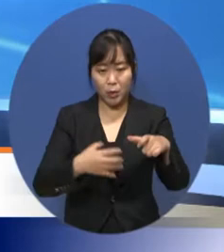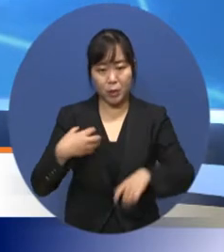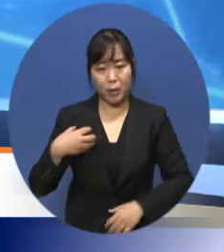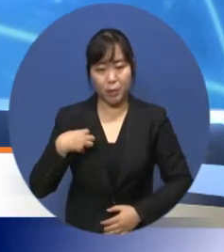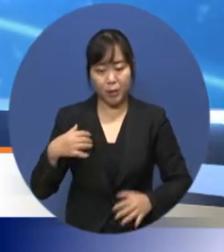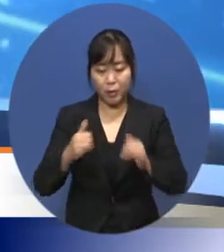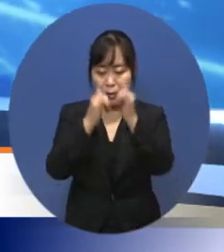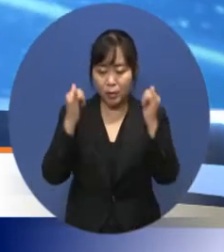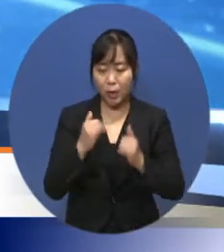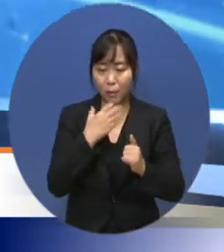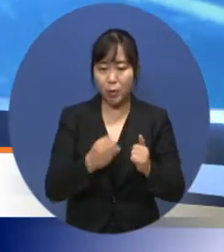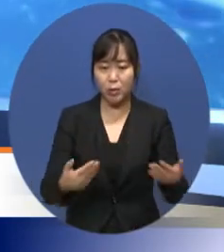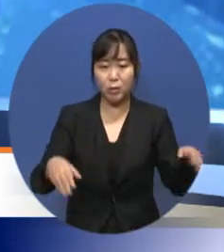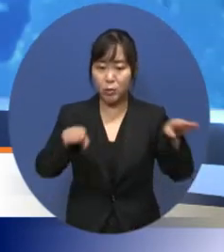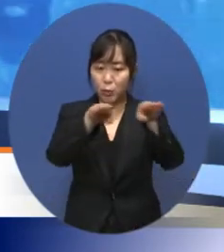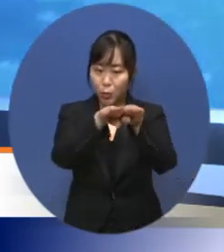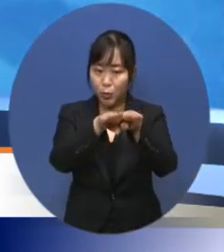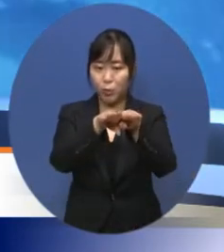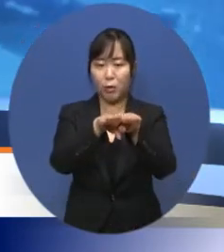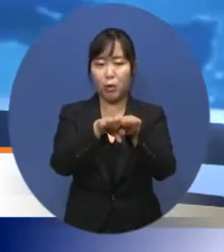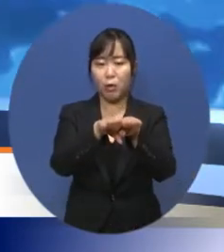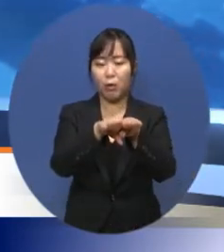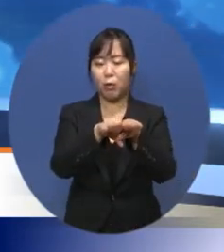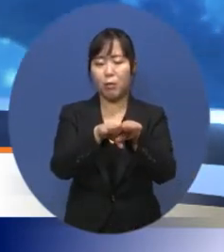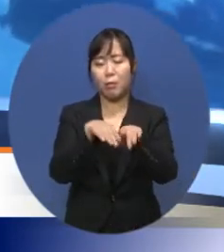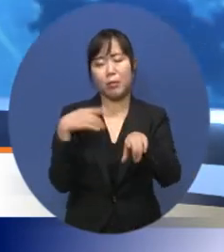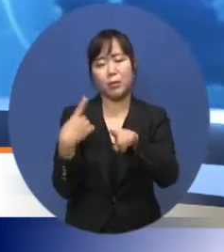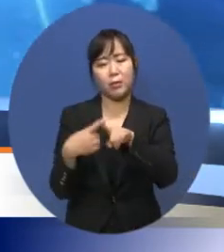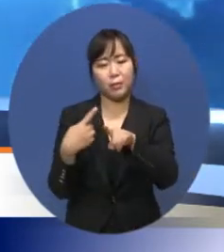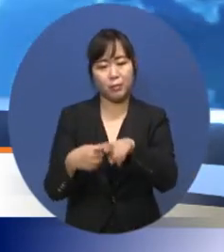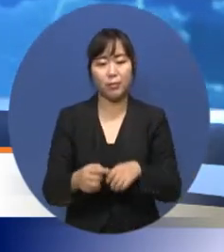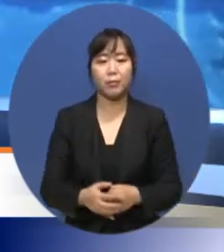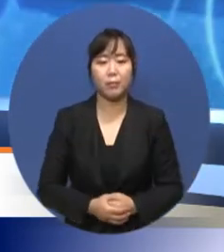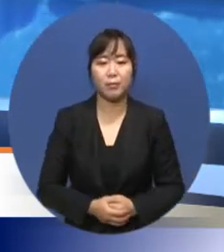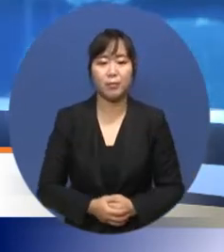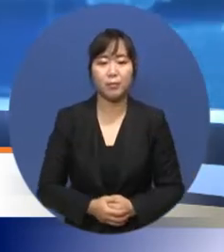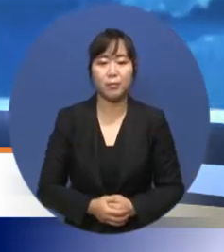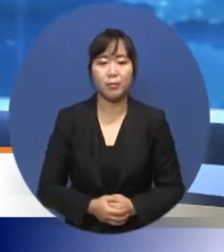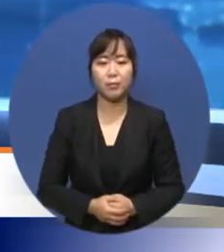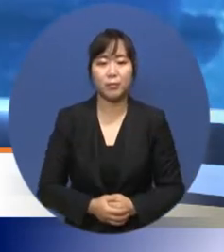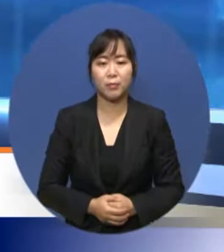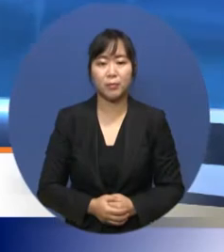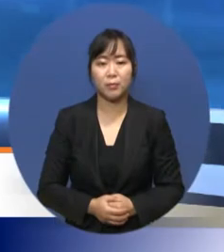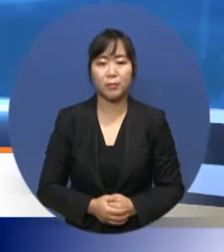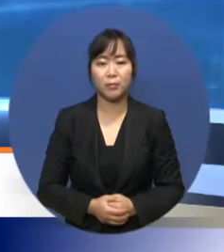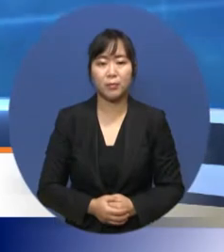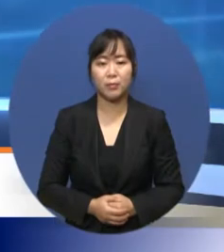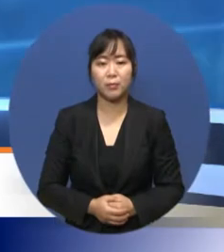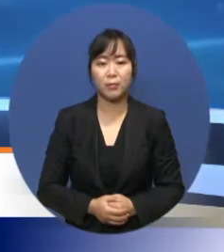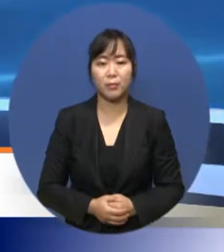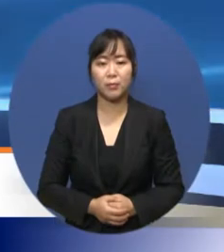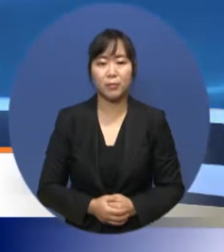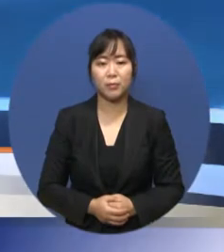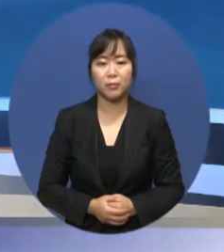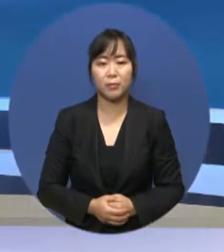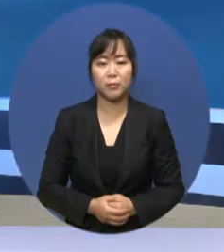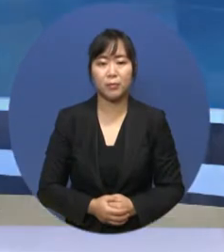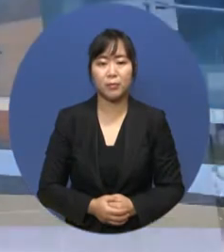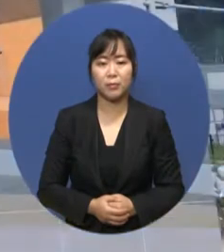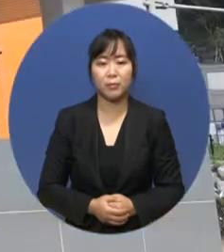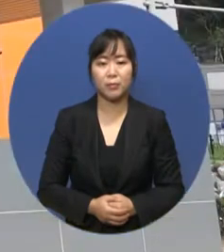복지를 담당하는 사회복지시설도 예외는 아닙니다. 자세한 내용 김민재 기자가 보도합니다.